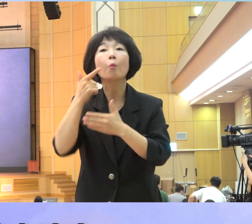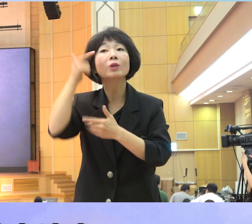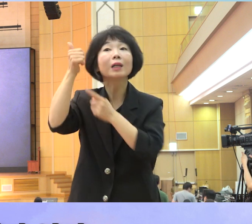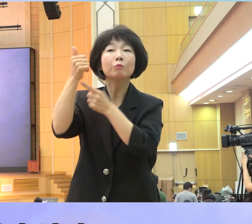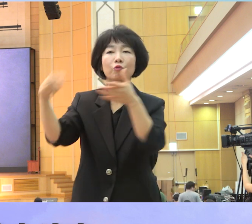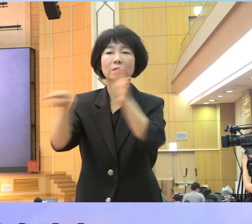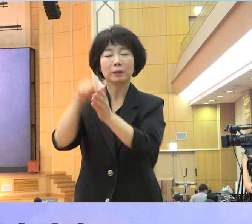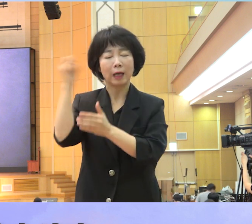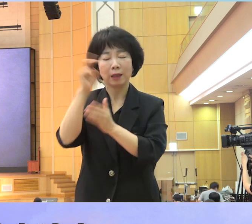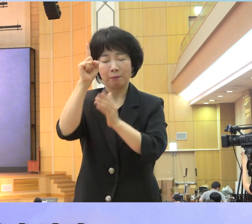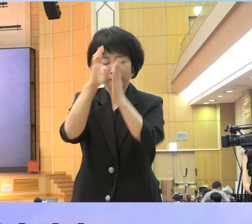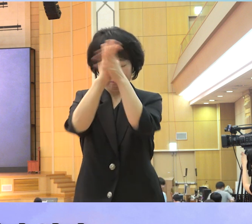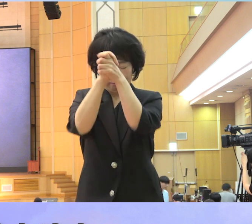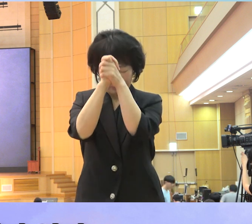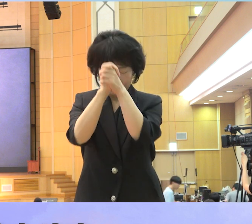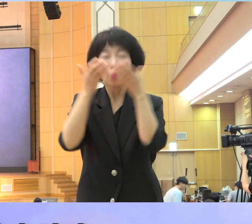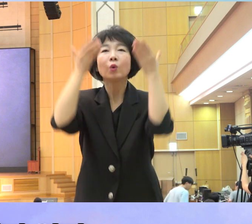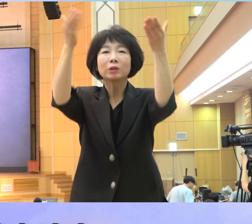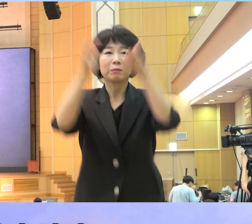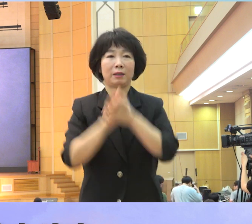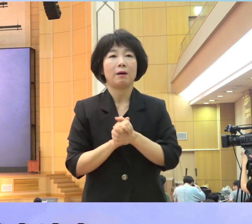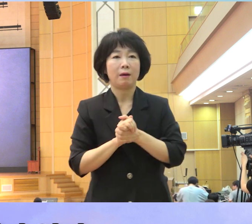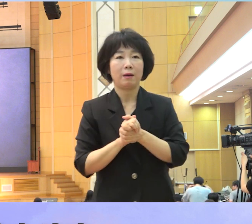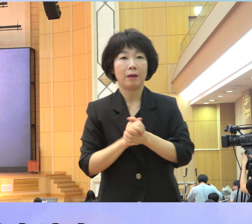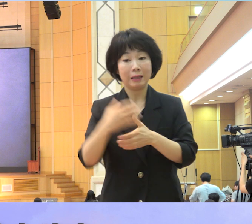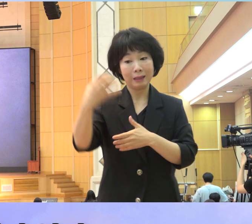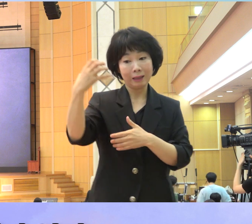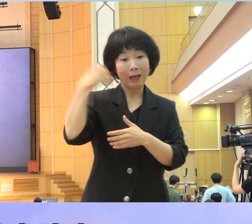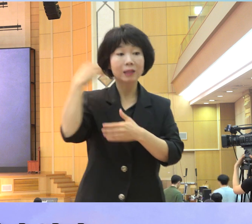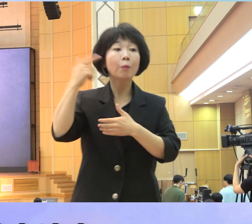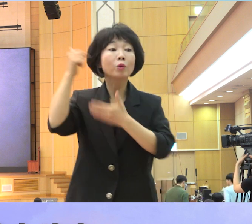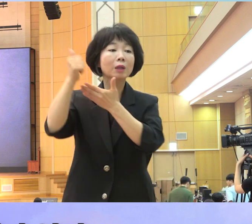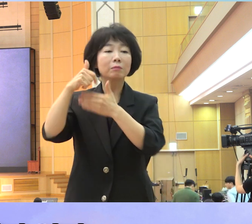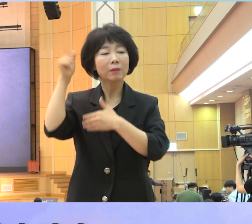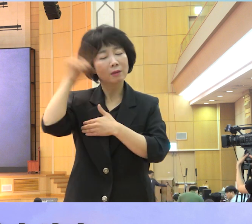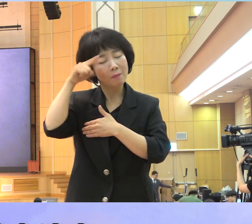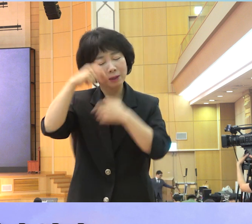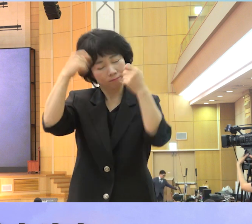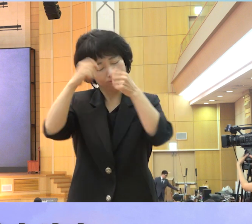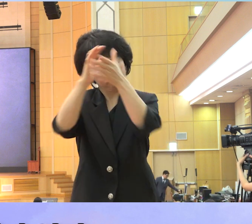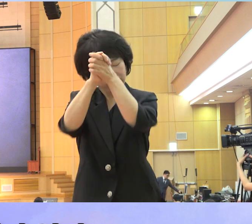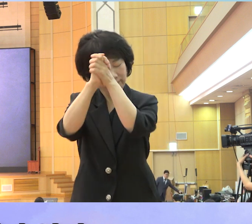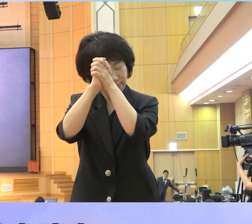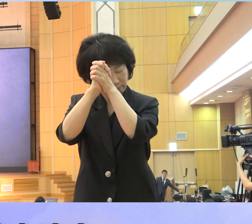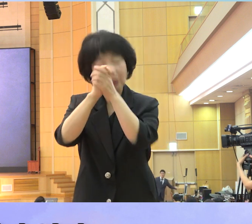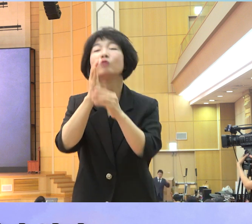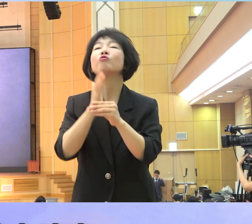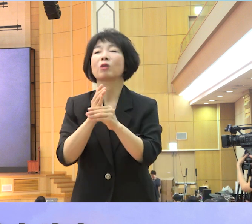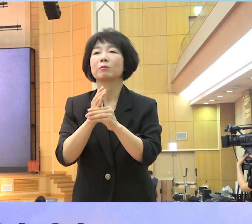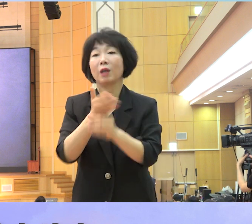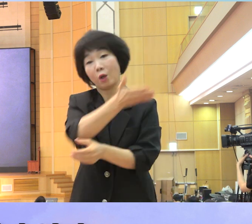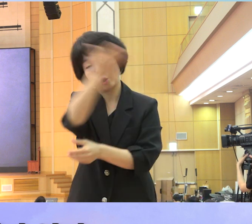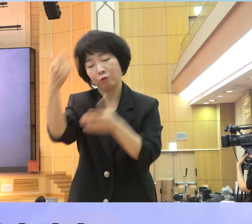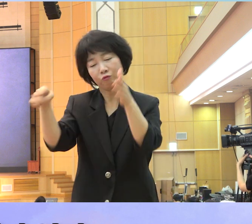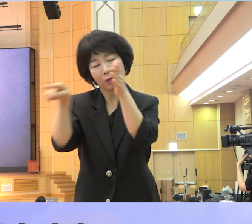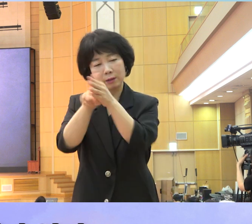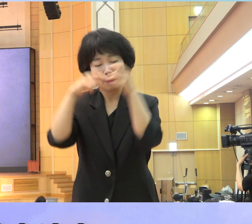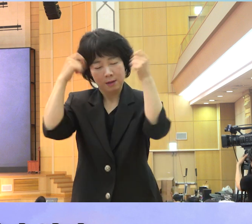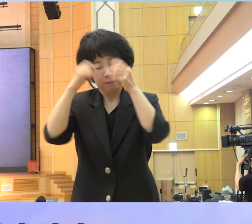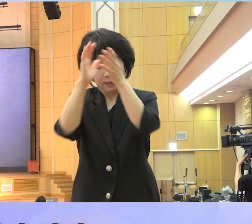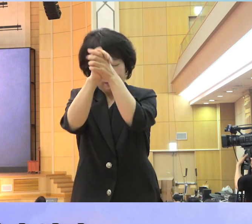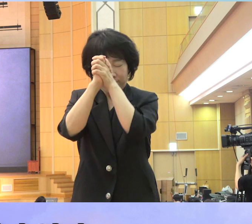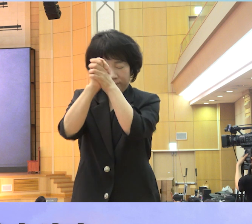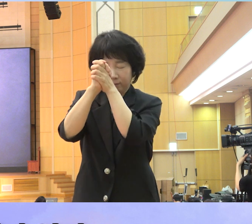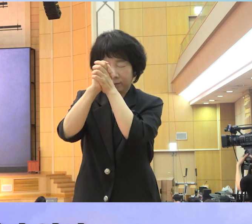목자를 위하여 다시 한번 기도합니다. 사랑하는 당회장 목사님 눈물로 기도하며 사랑하는 성도들을 위하여 눈물